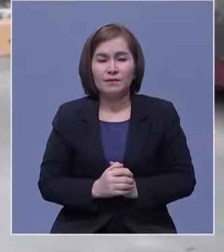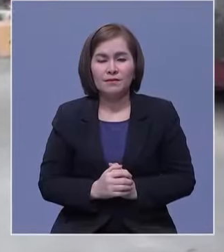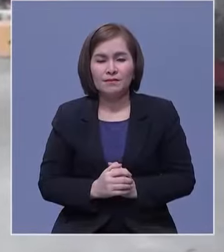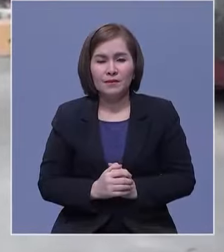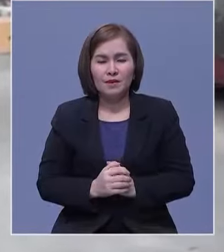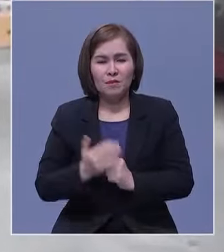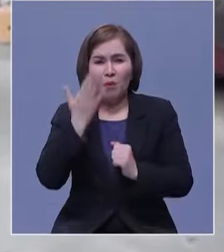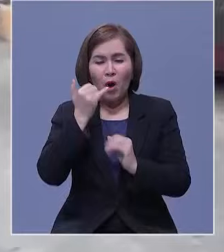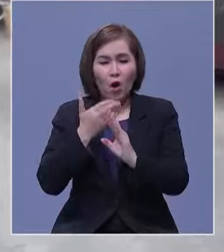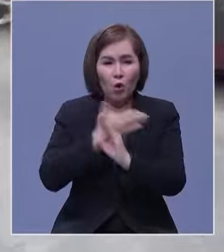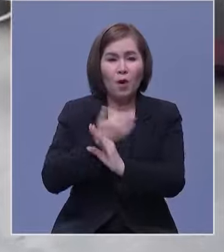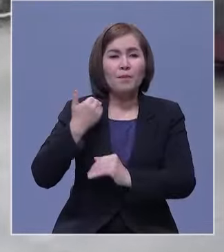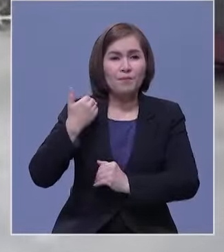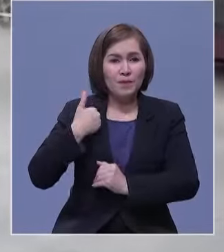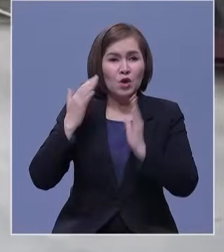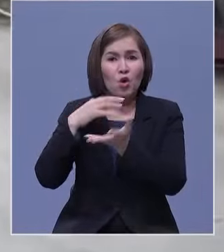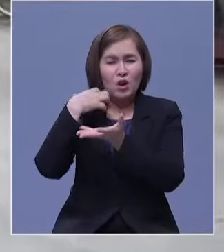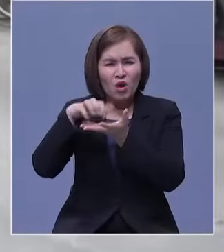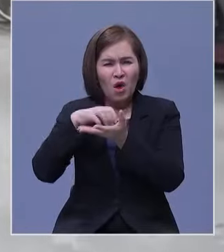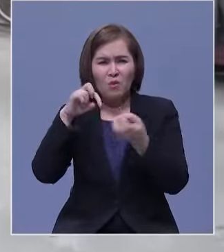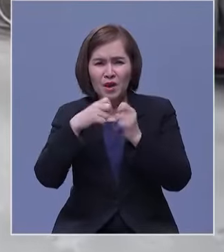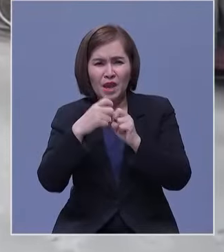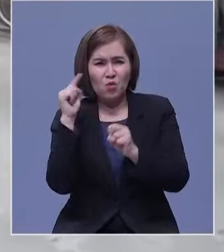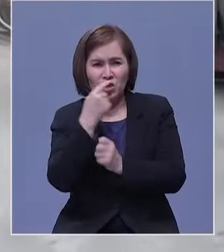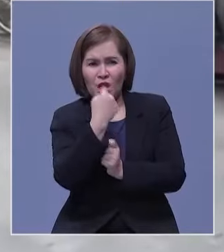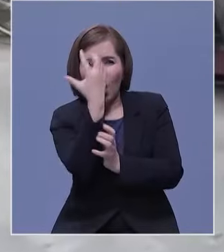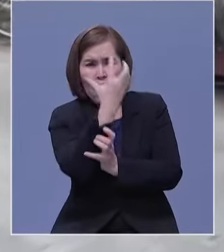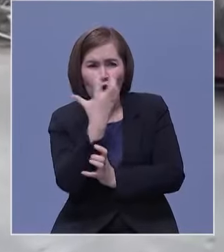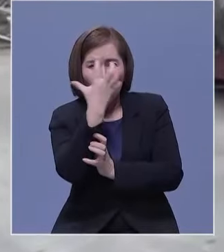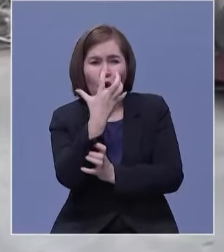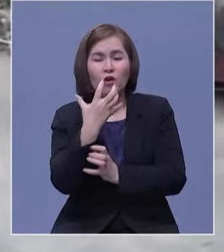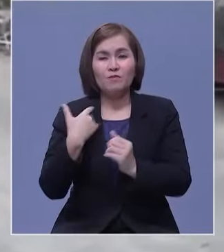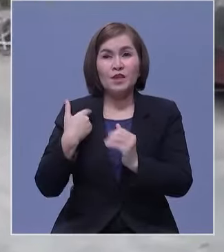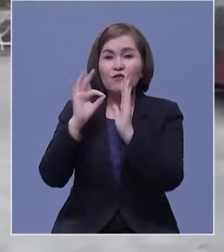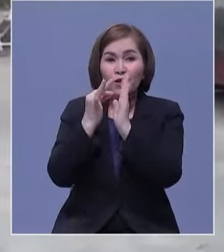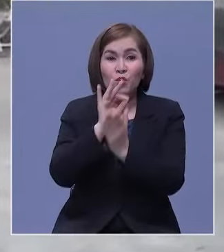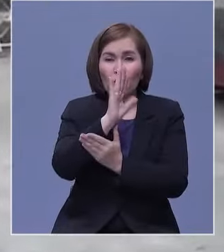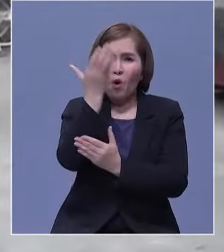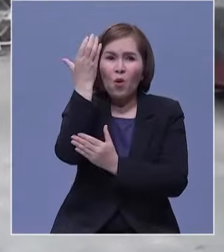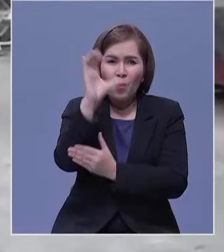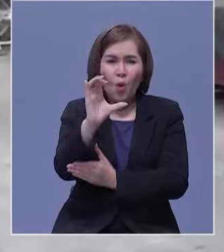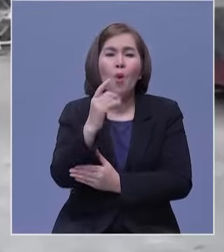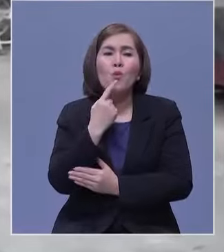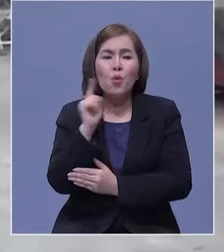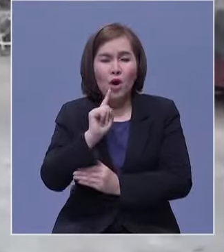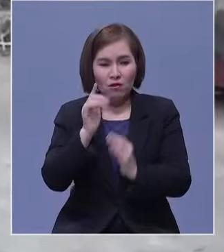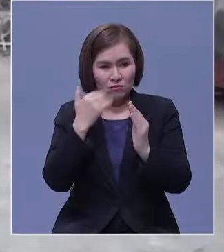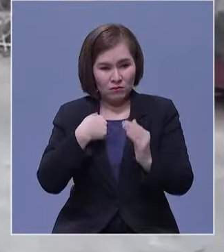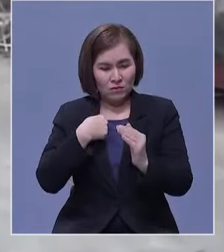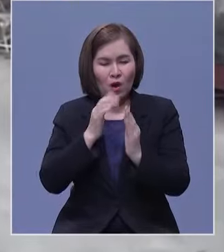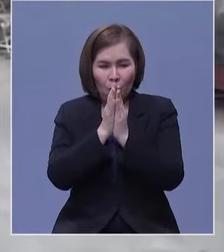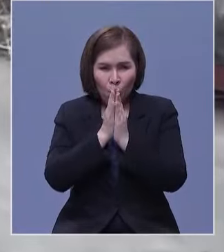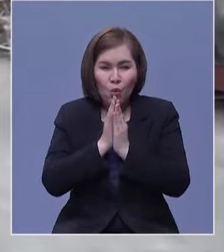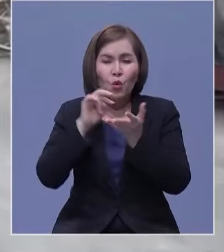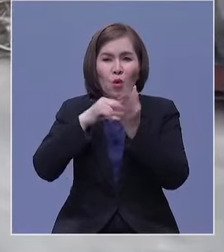เรียนเข้ามาบอกว่านางสาวธิติมนคนเนี้ยหลอกลวงเธอค่ะโดยมีการโพสต์ Facebookแล้วอ้างว่าเป็นหมอทำเสน่ห์